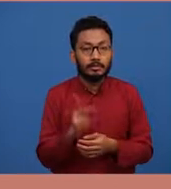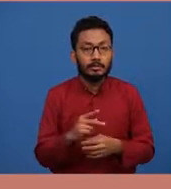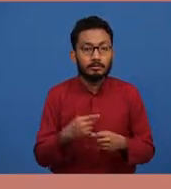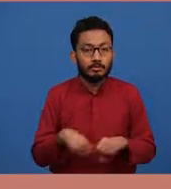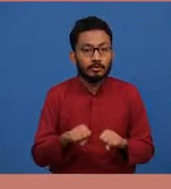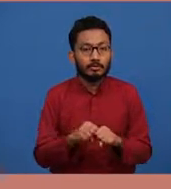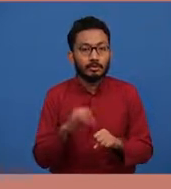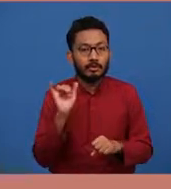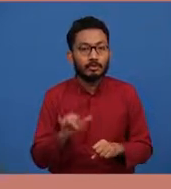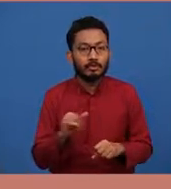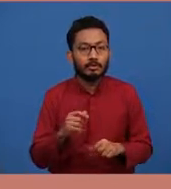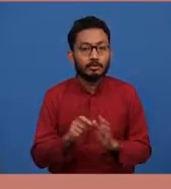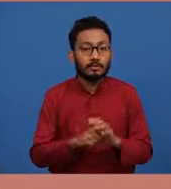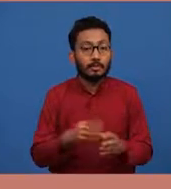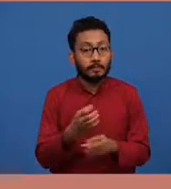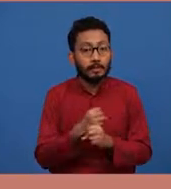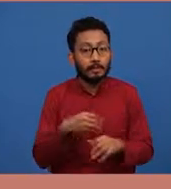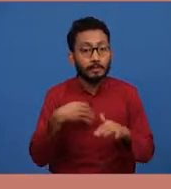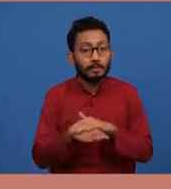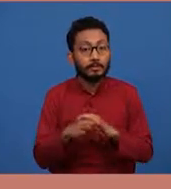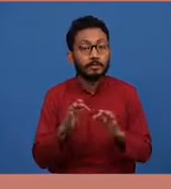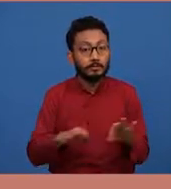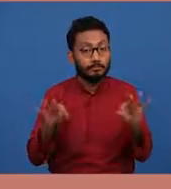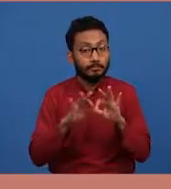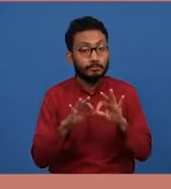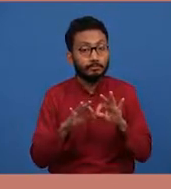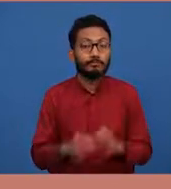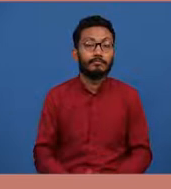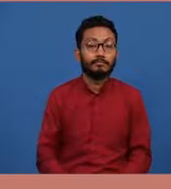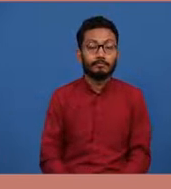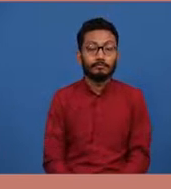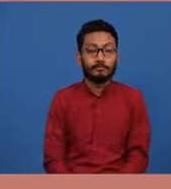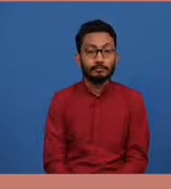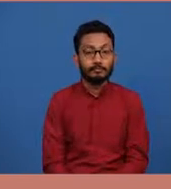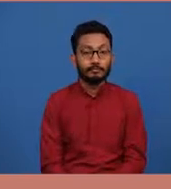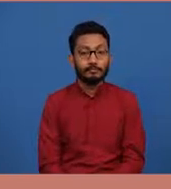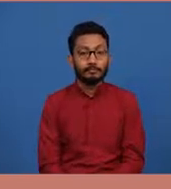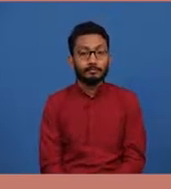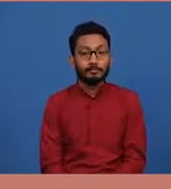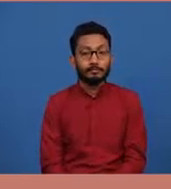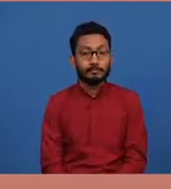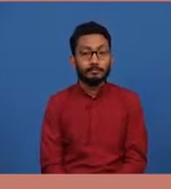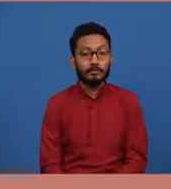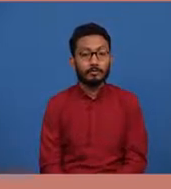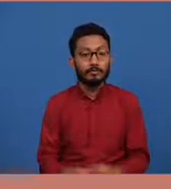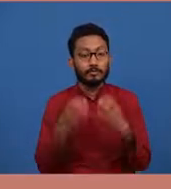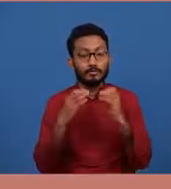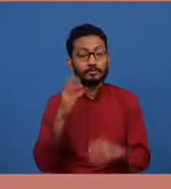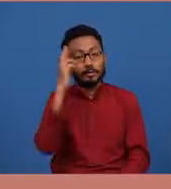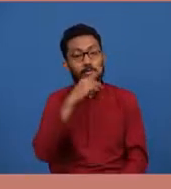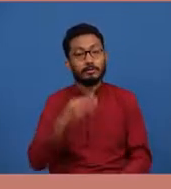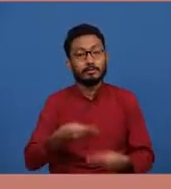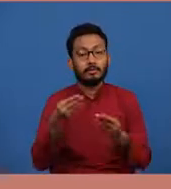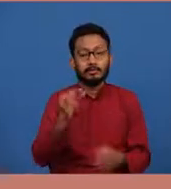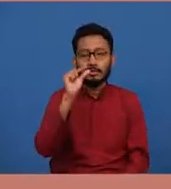yang terdapat dalam cerita di atas? Cikgu Ros beri sedikit masa